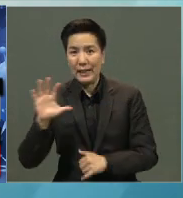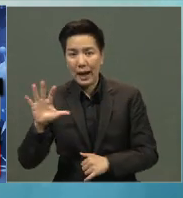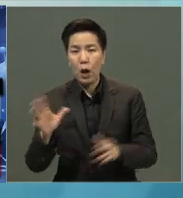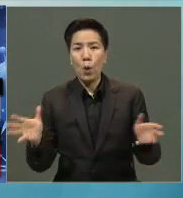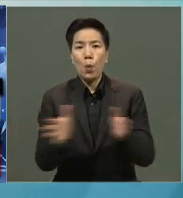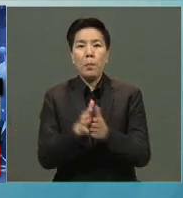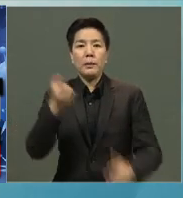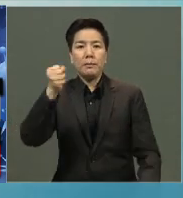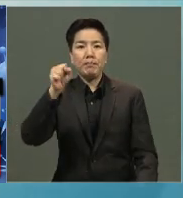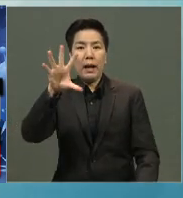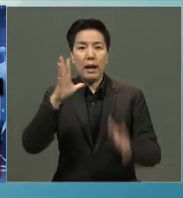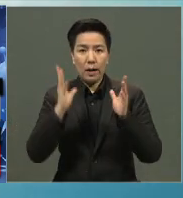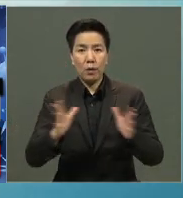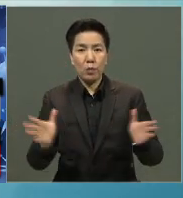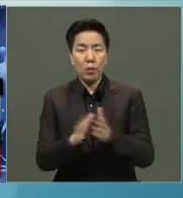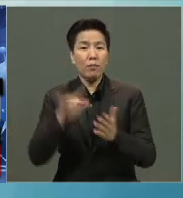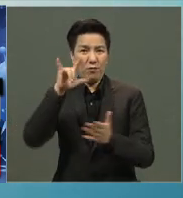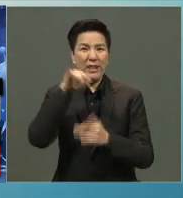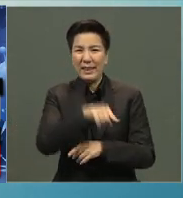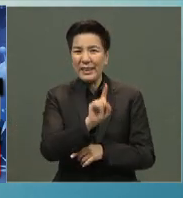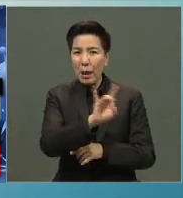รายนะครับตอนนี้ก็รวมแล้วเป็น 15รายจากไฟบินนี้นะครับ